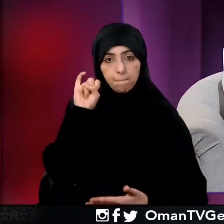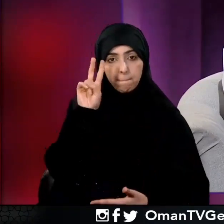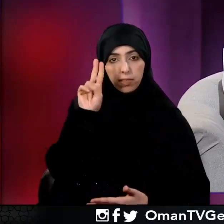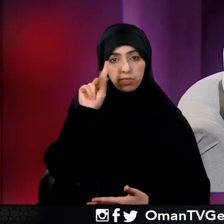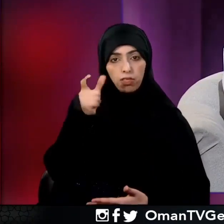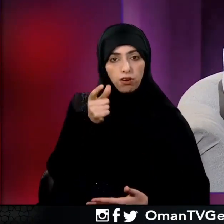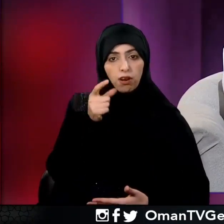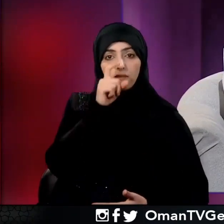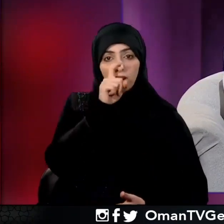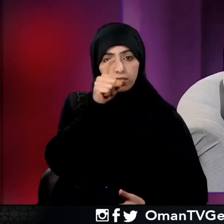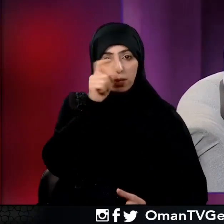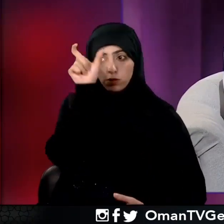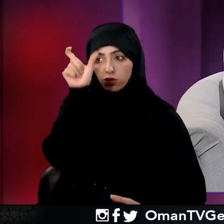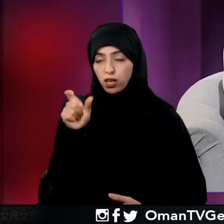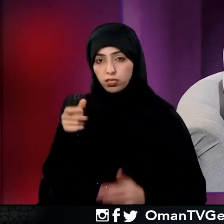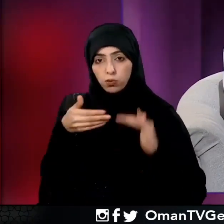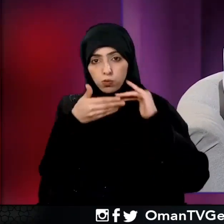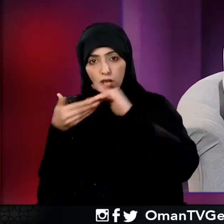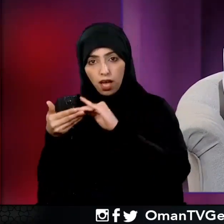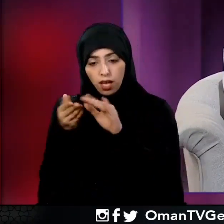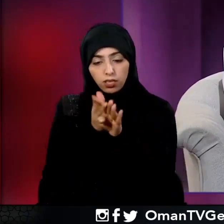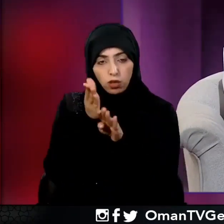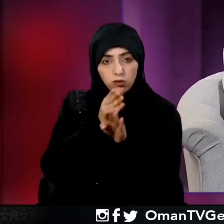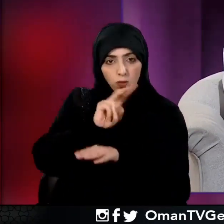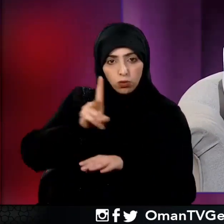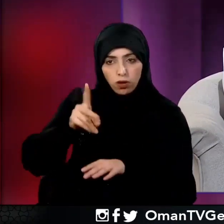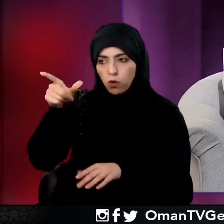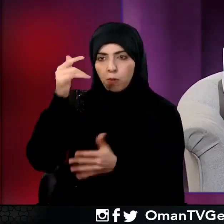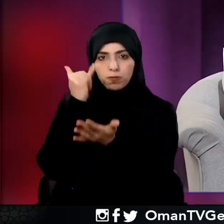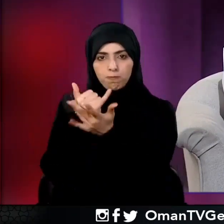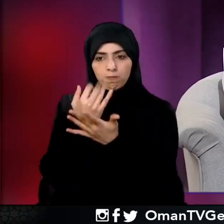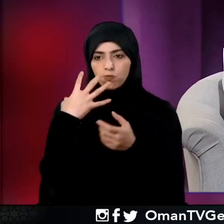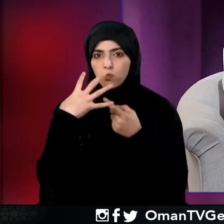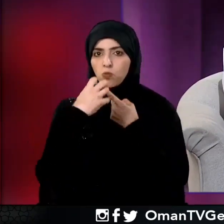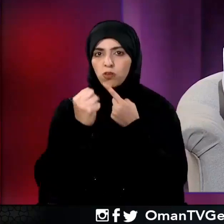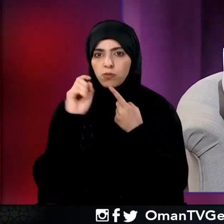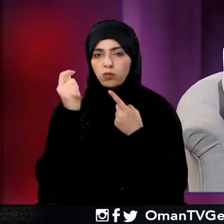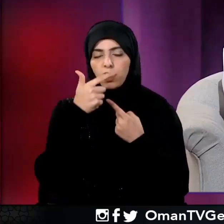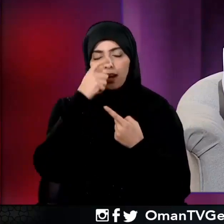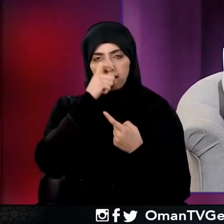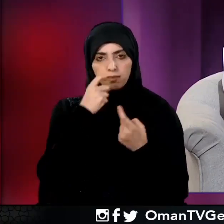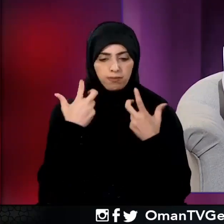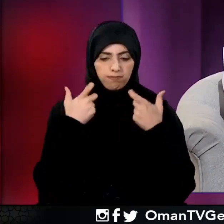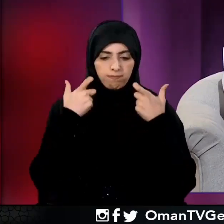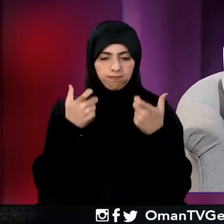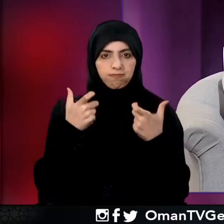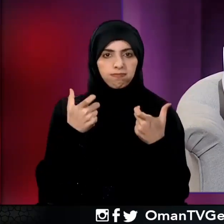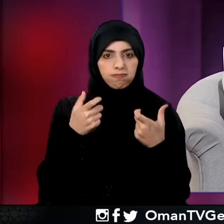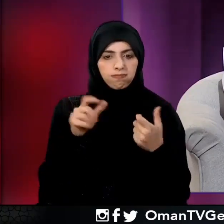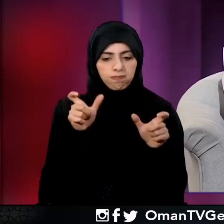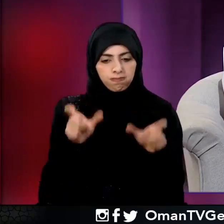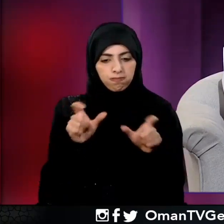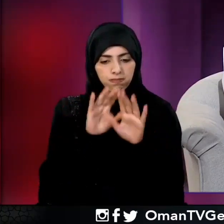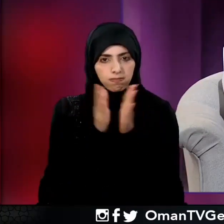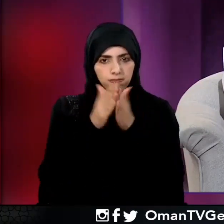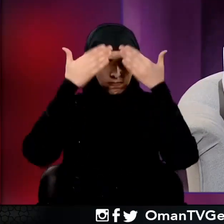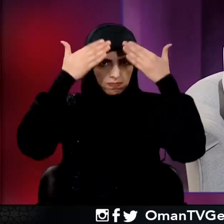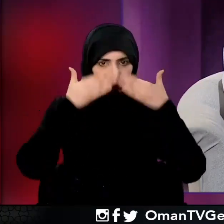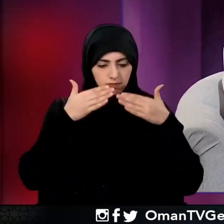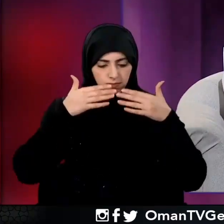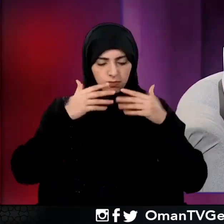إلى تعريض الطبيب أو المساعدين الصحيين اللي معاه إلى مرض كوفيد-19. فهذا في